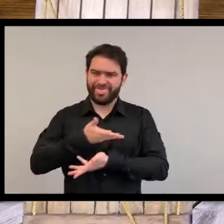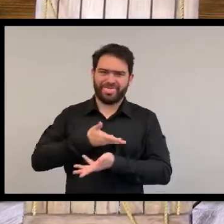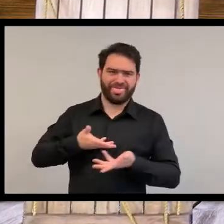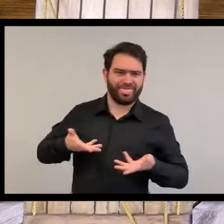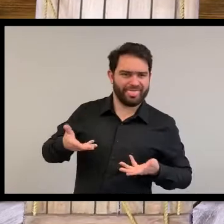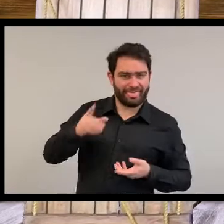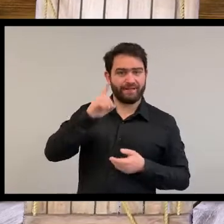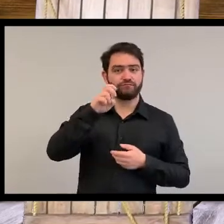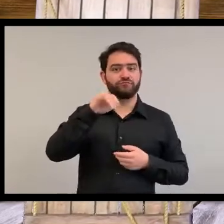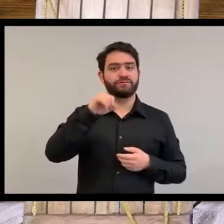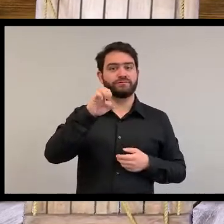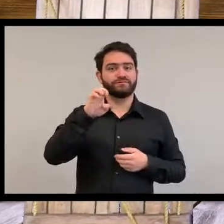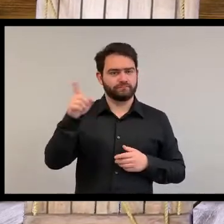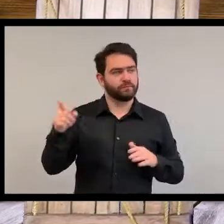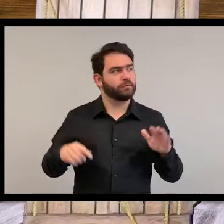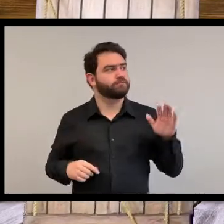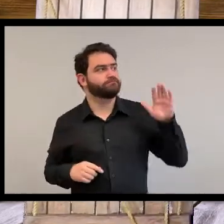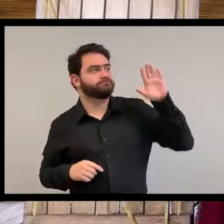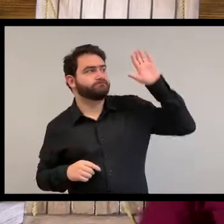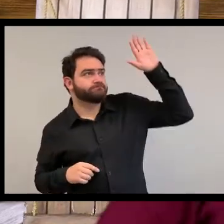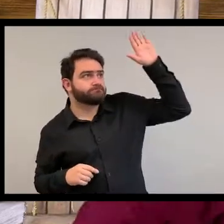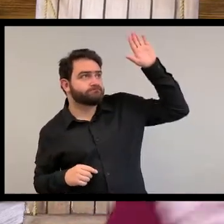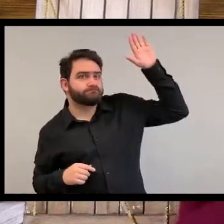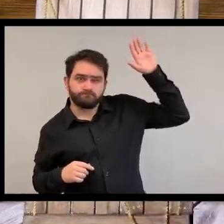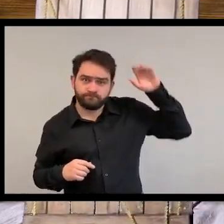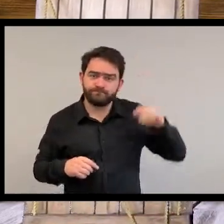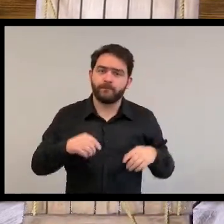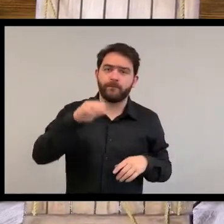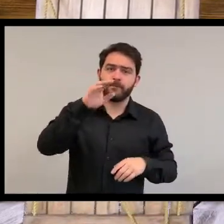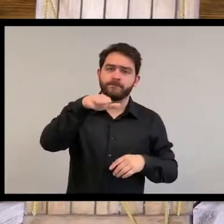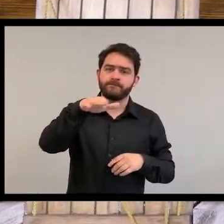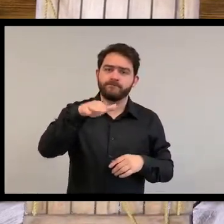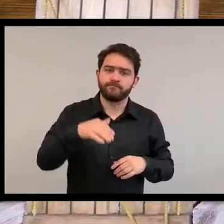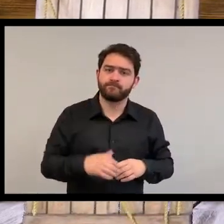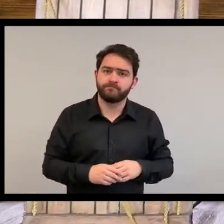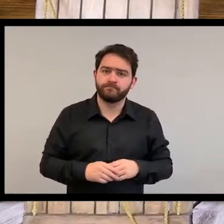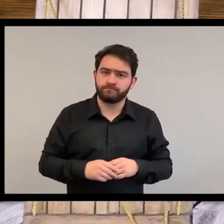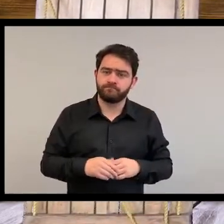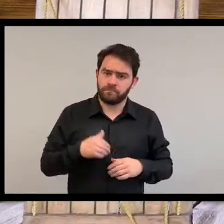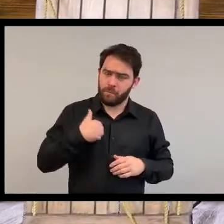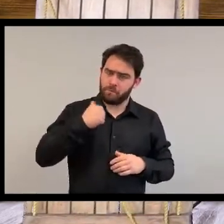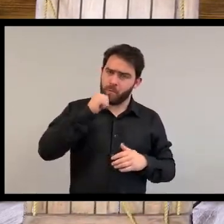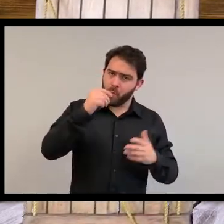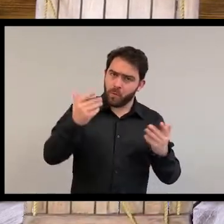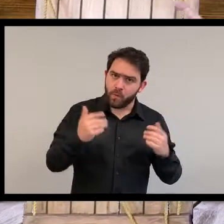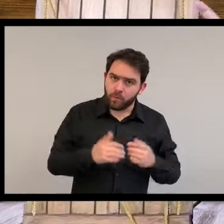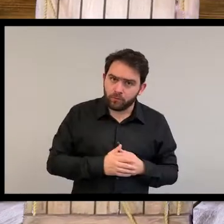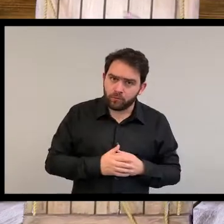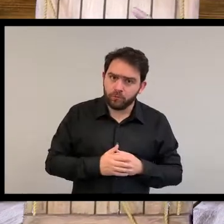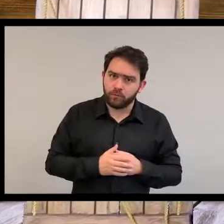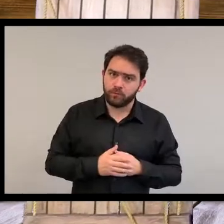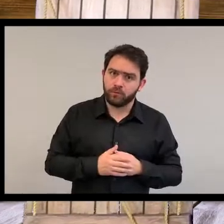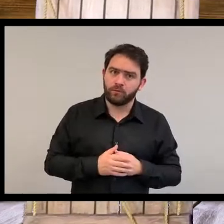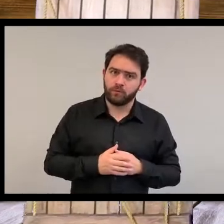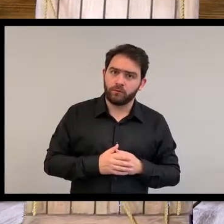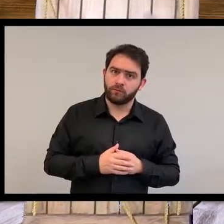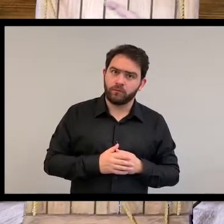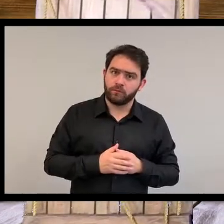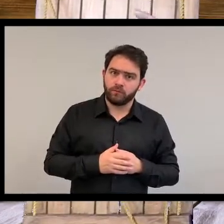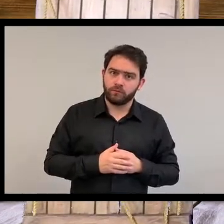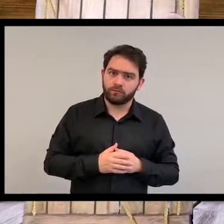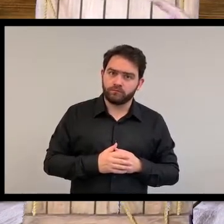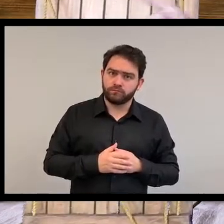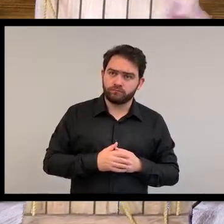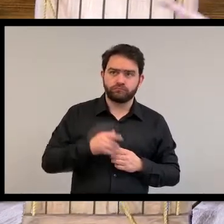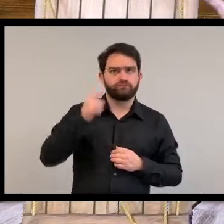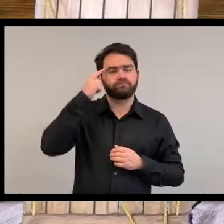il n'y a pas plus que ça. Qu'est-ce qu pourrait faire? Qu'est-ce qu'on pourrait faire? Et là, Denise Dabolin pointe la fenêtre. Et